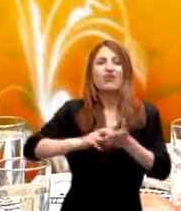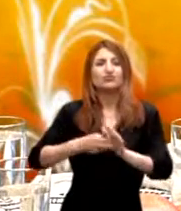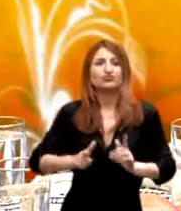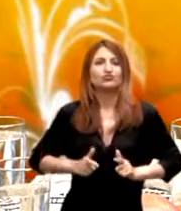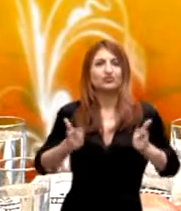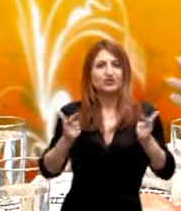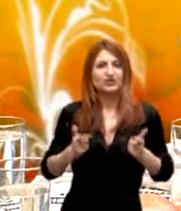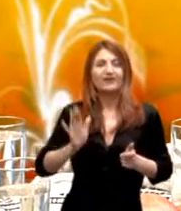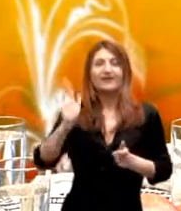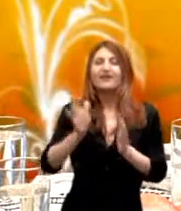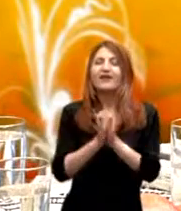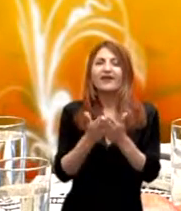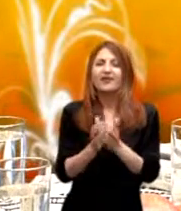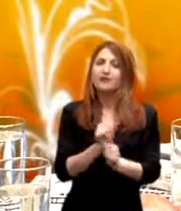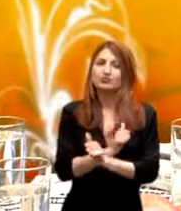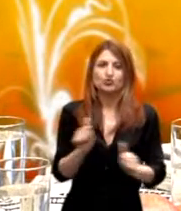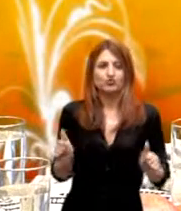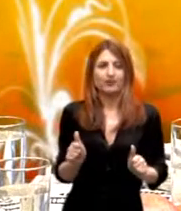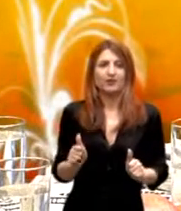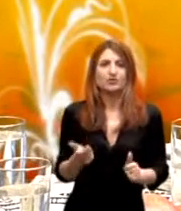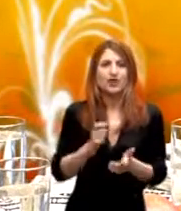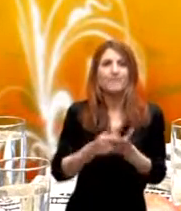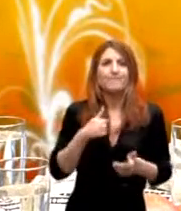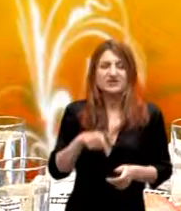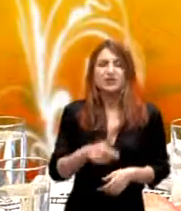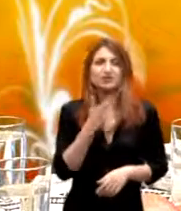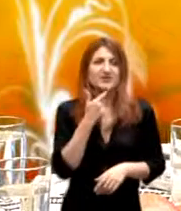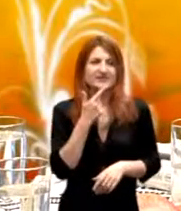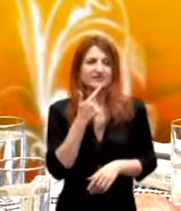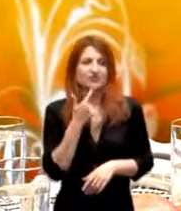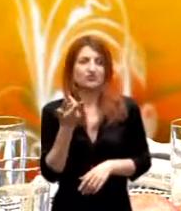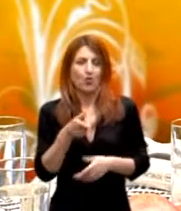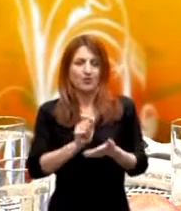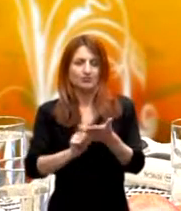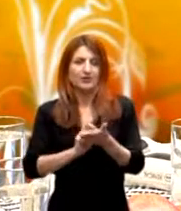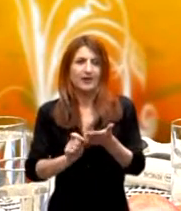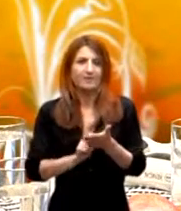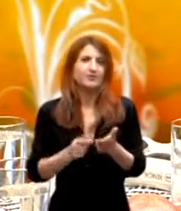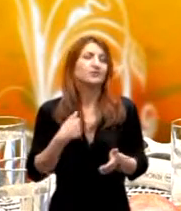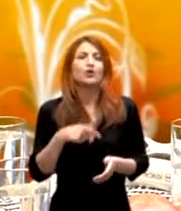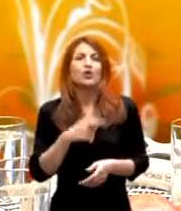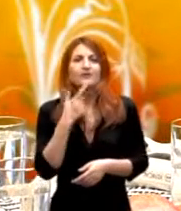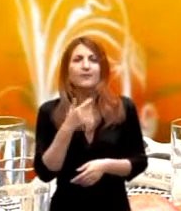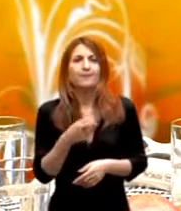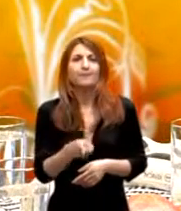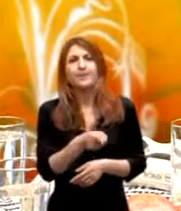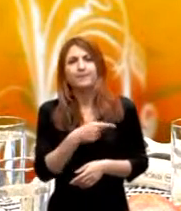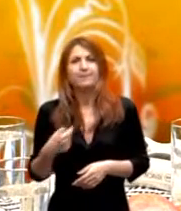I njegova je knjiga odlična. Jer mene se sviđa, mi se kod njega u toj knjizi još nešto. Mi